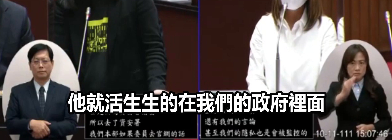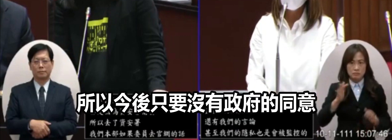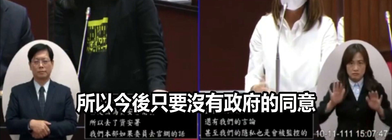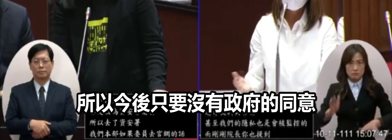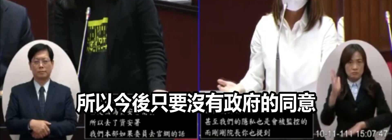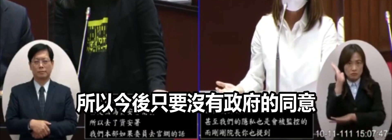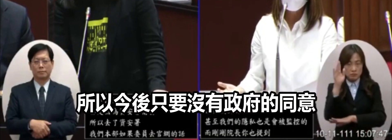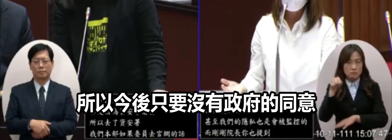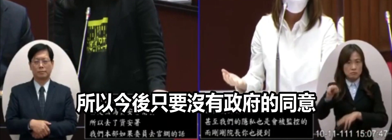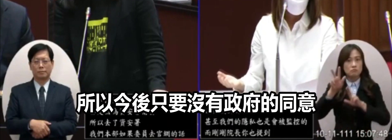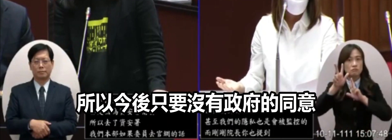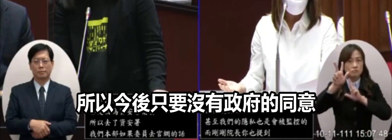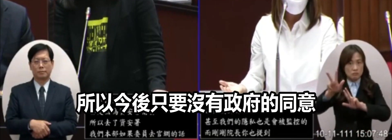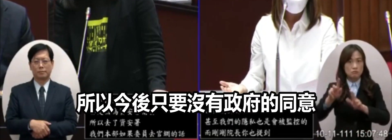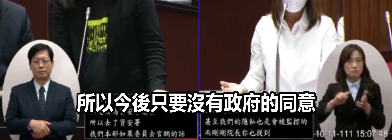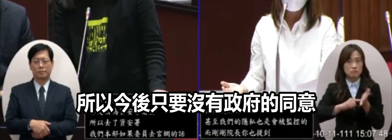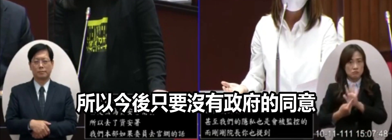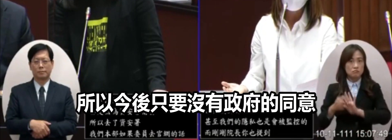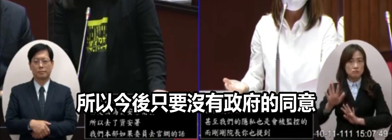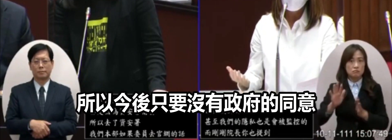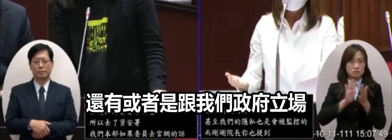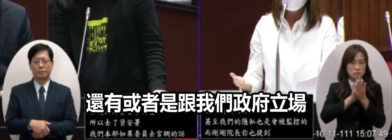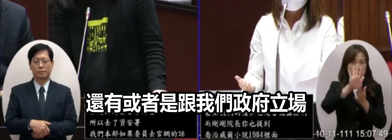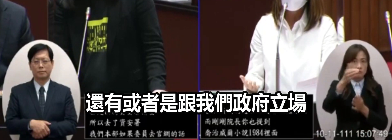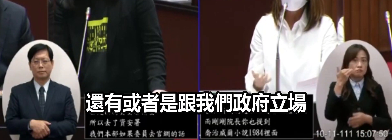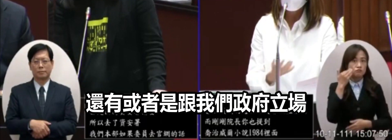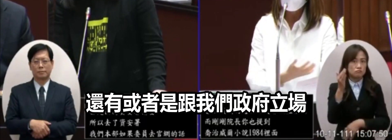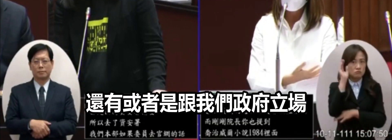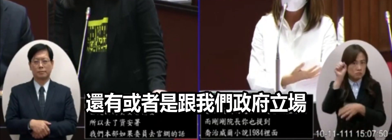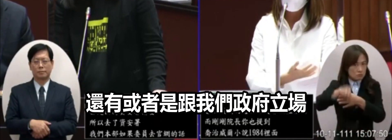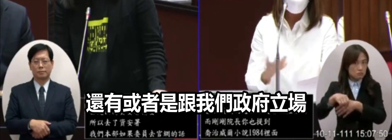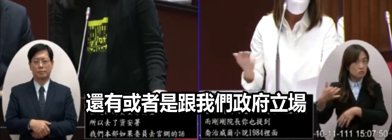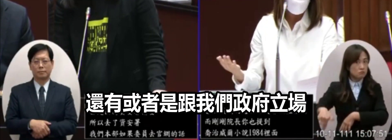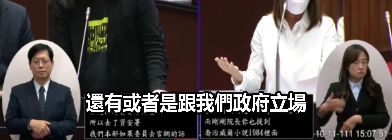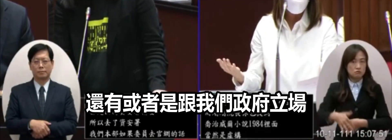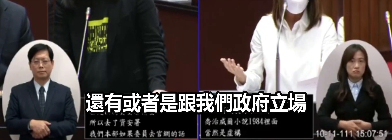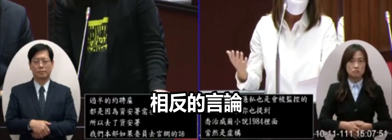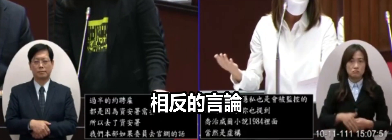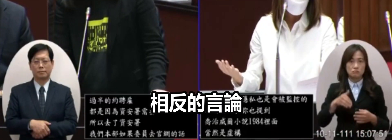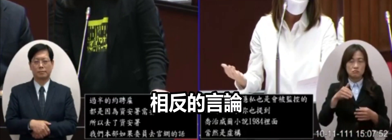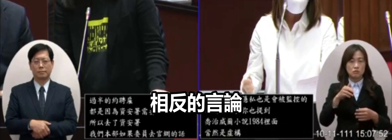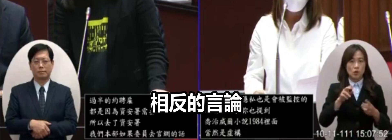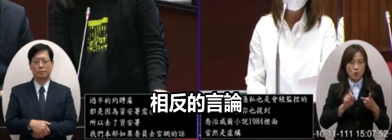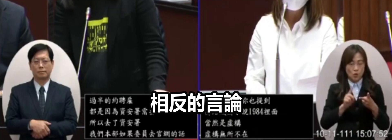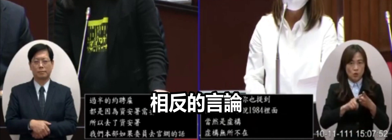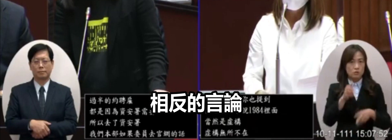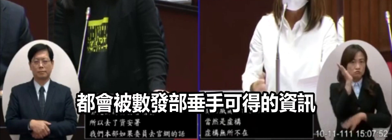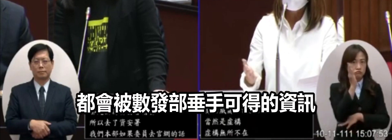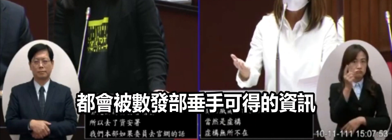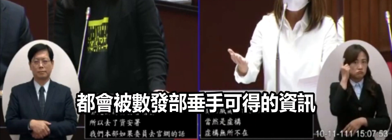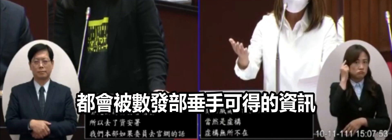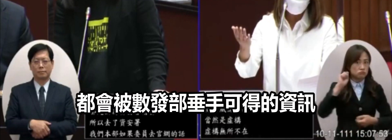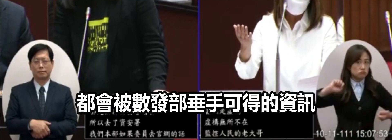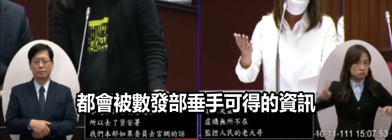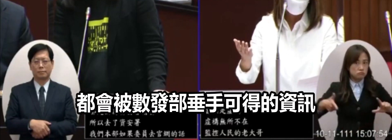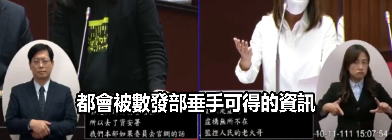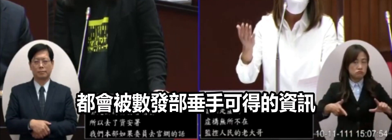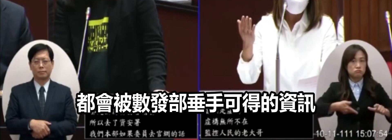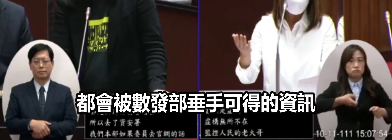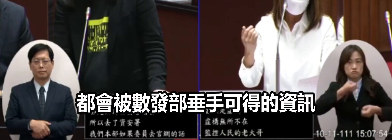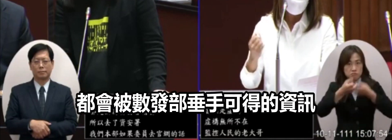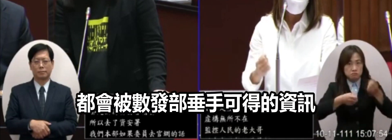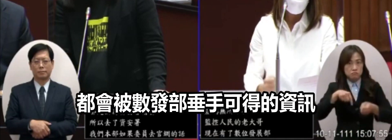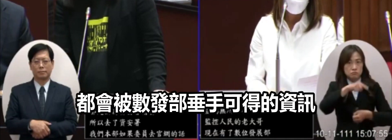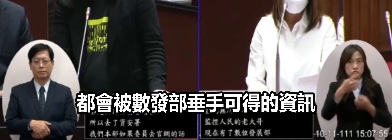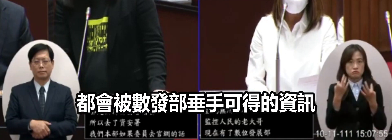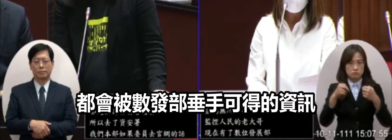呢。所以今后只要没有政府的同意，还有或者是跟我们政府立场相反的言论，都会被数发部